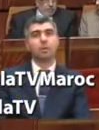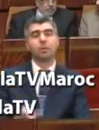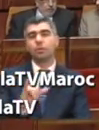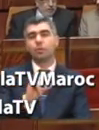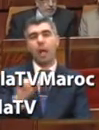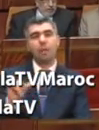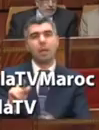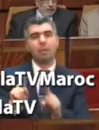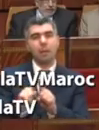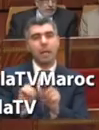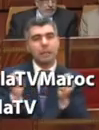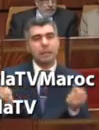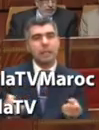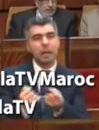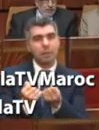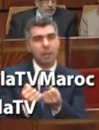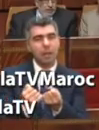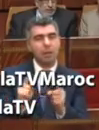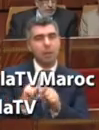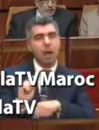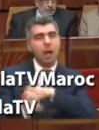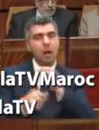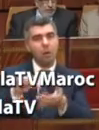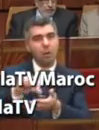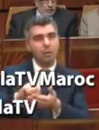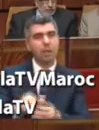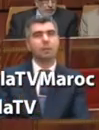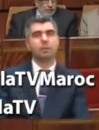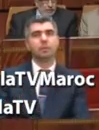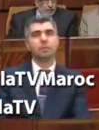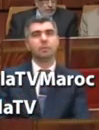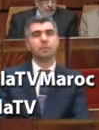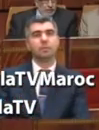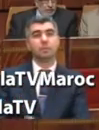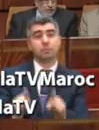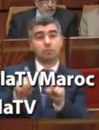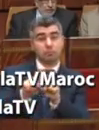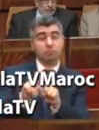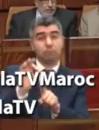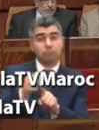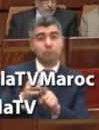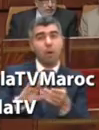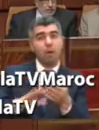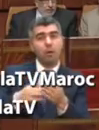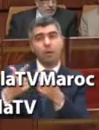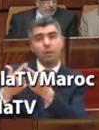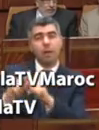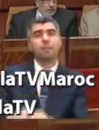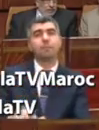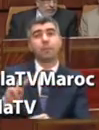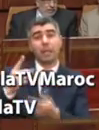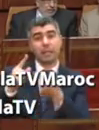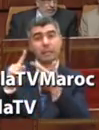على تنمية العالم القروي بدون سياسة استباقية وتحديد رهانات النمو الديموغرافي. ثاني،